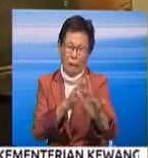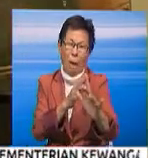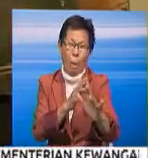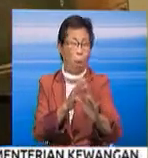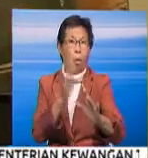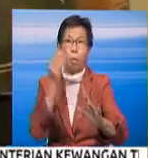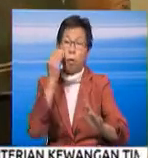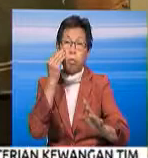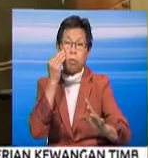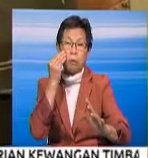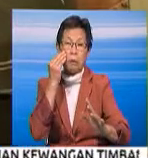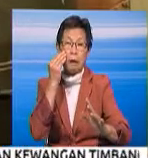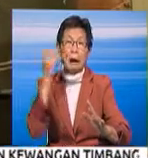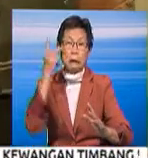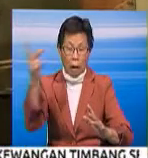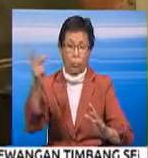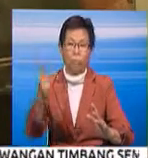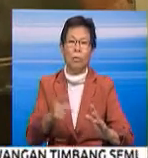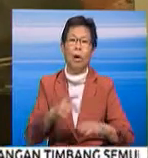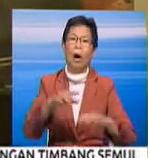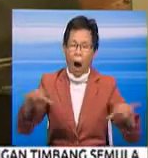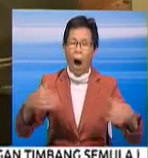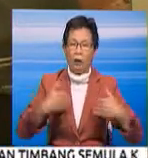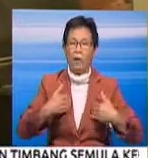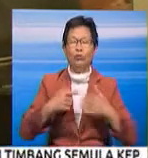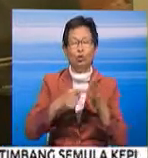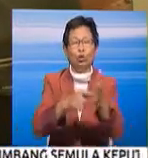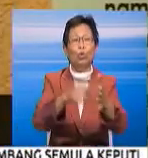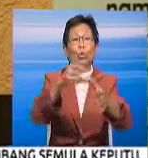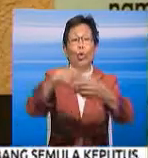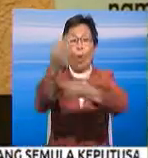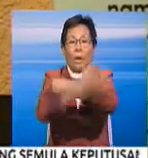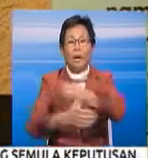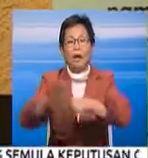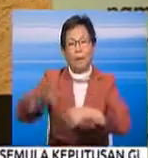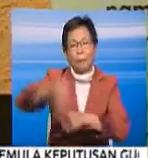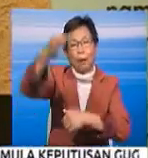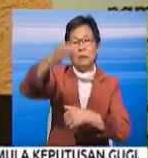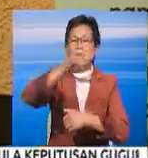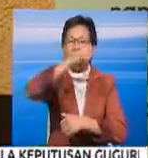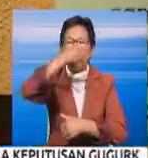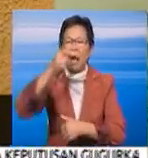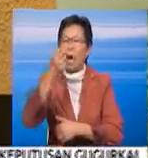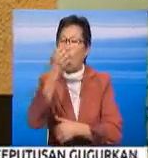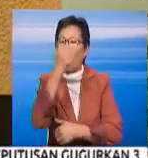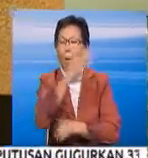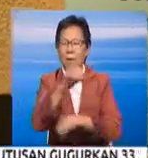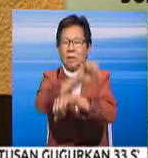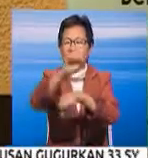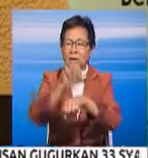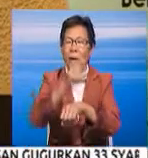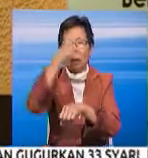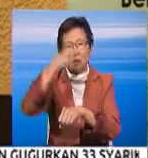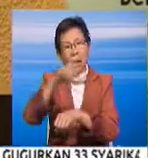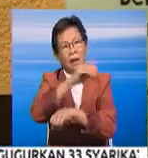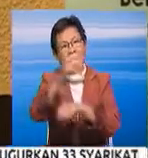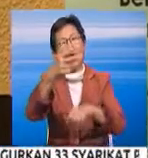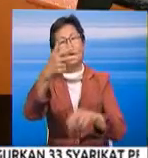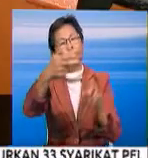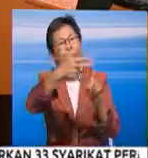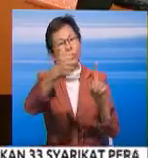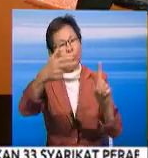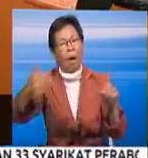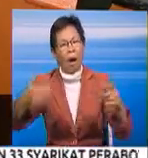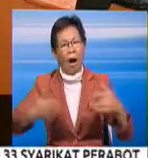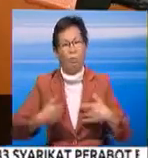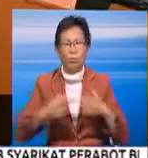turut berpengalaman mengadakan persembahan di luar negara, antaranya di Perancis, Taiwan, Hong Kong, Singapura, Thailand dan Indonesia.